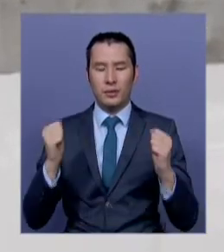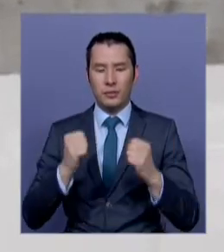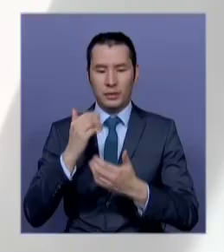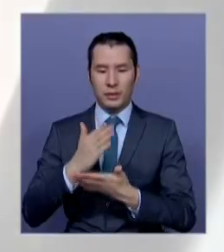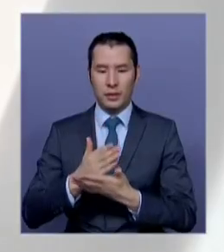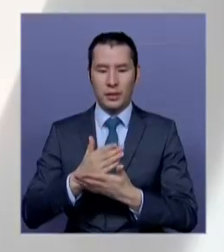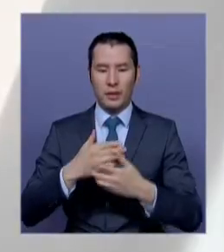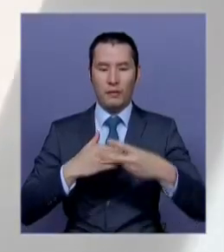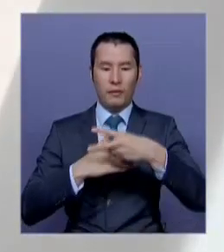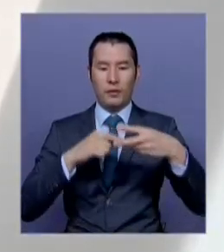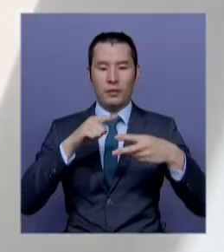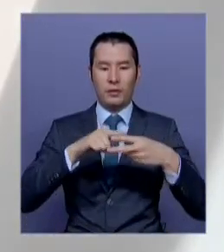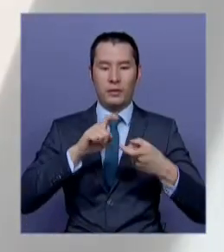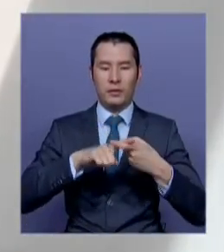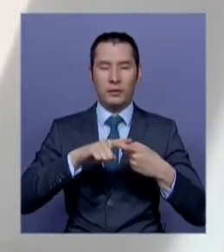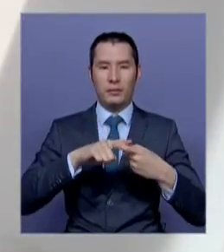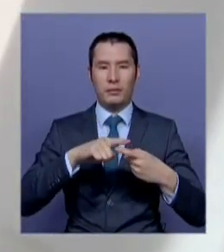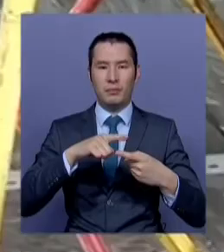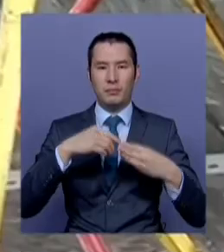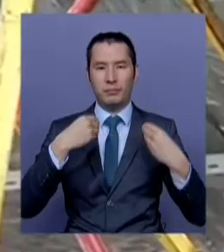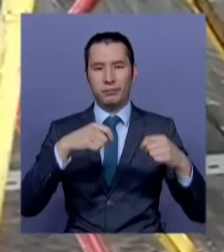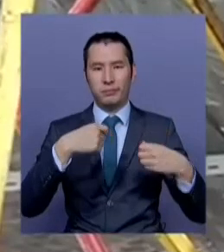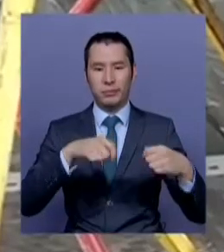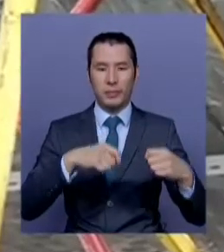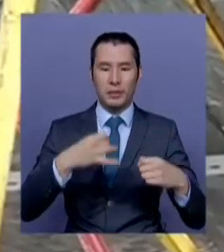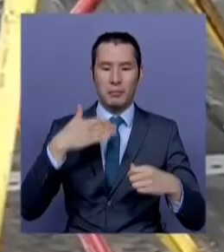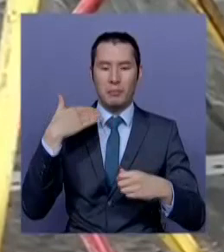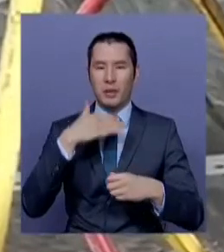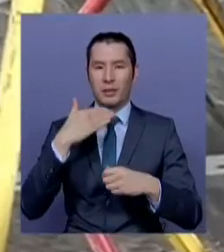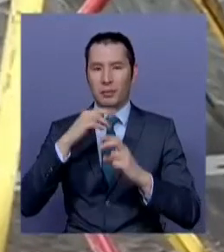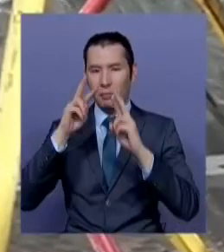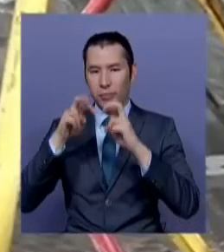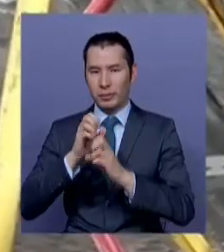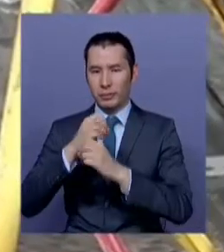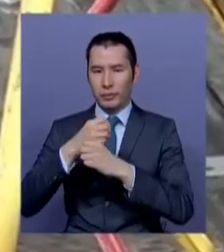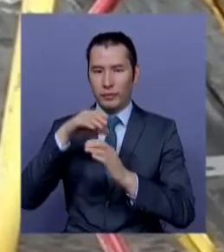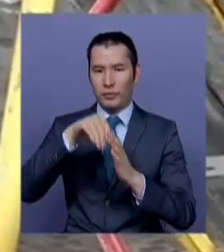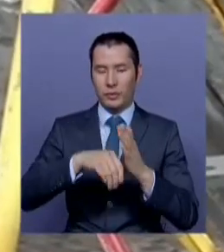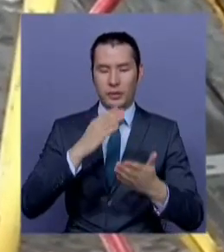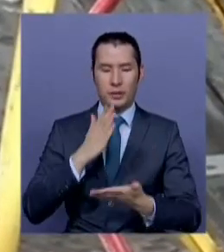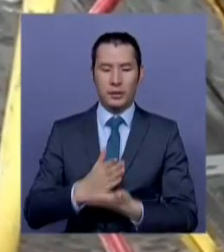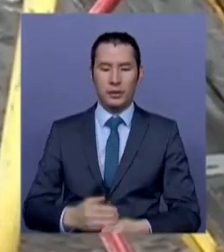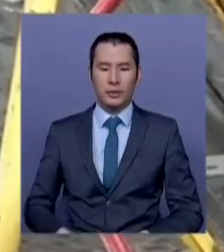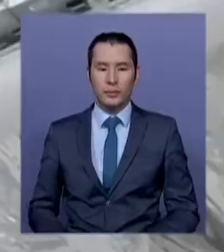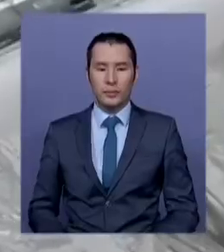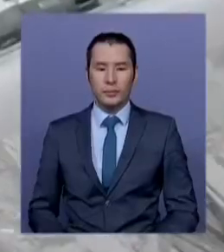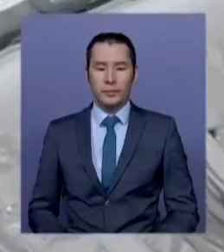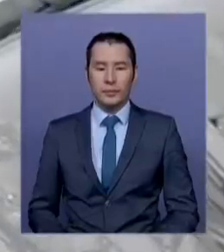асхана, етті тексеретін зертхана болады. Нысан 1,5 жыл бойы компанияның жеке қаржысы есебінен тұрғызылған.